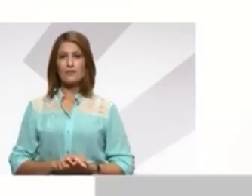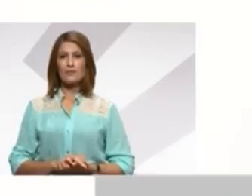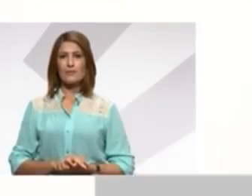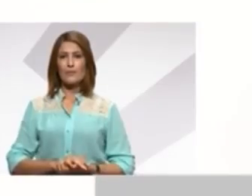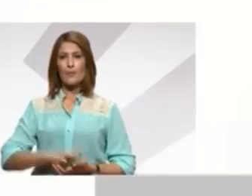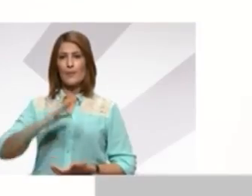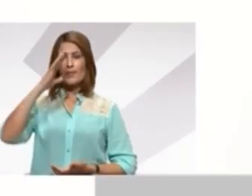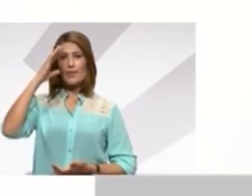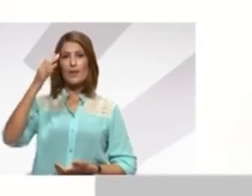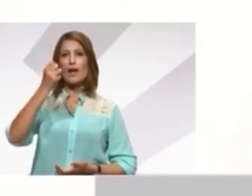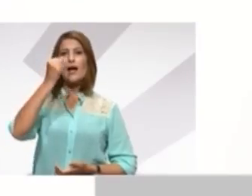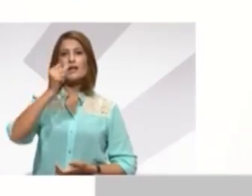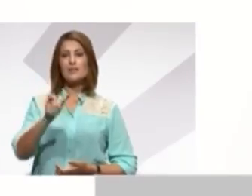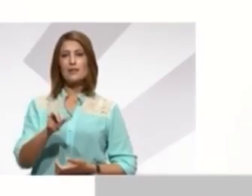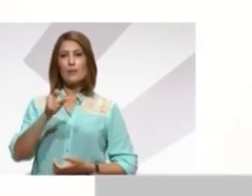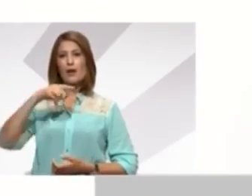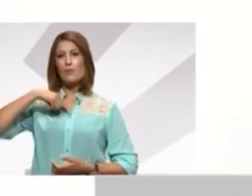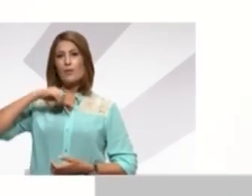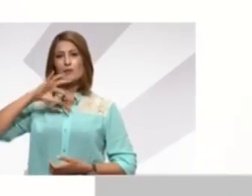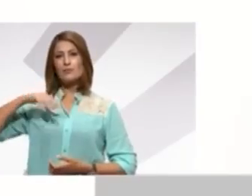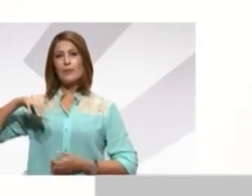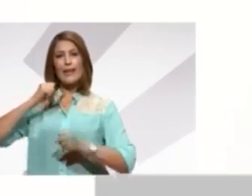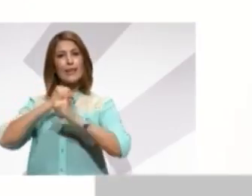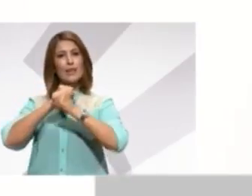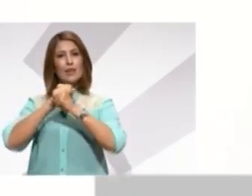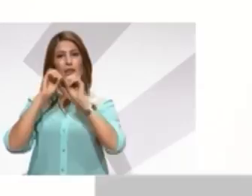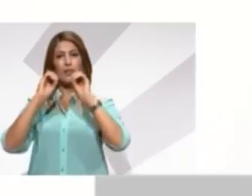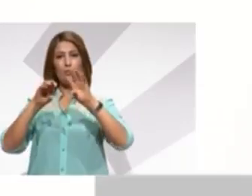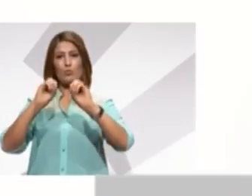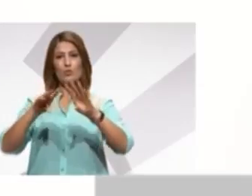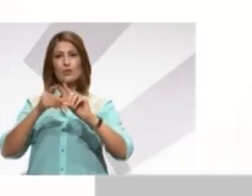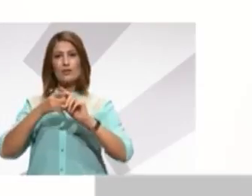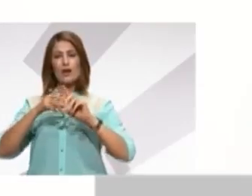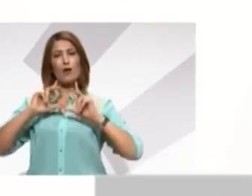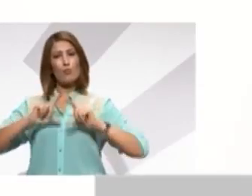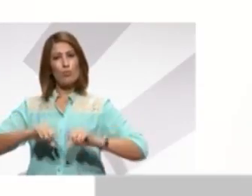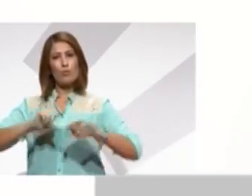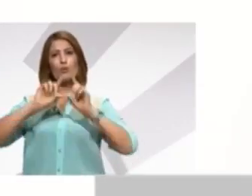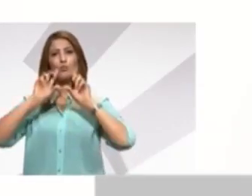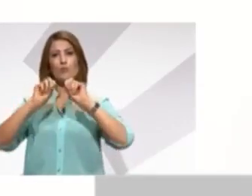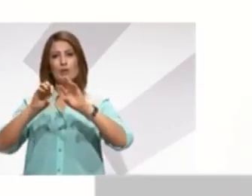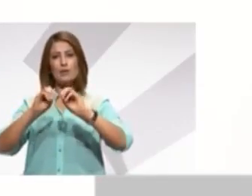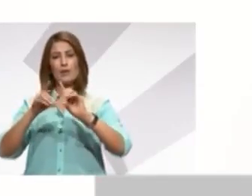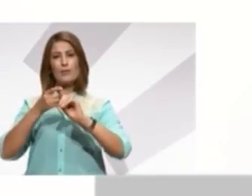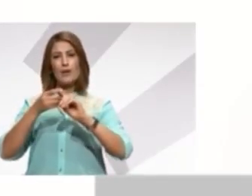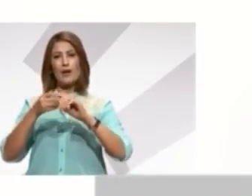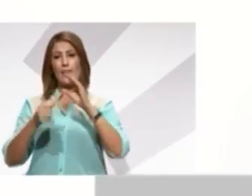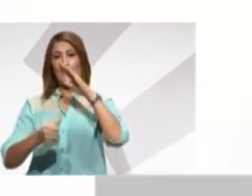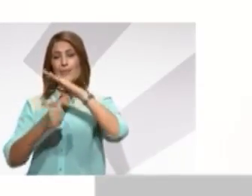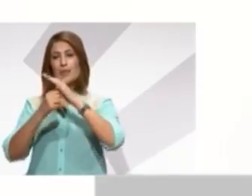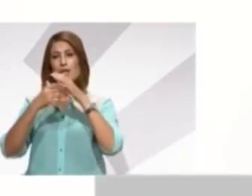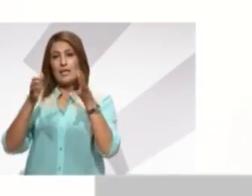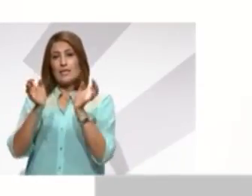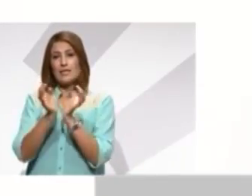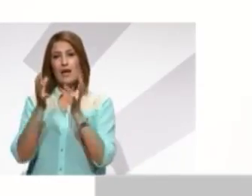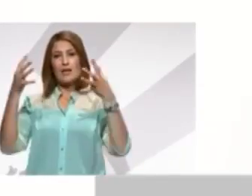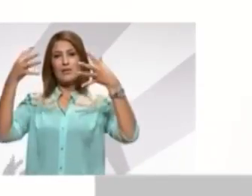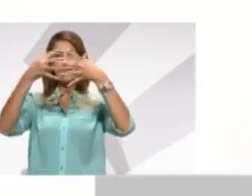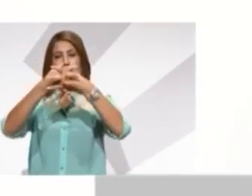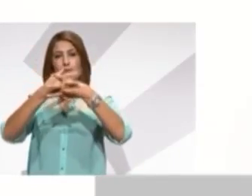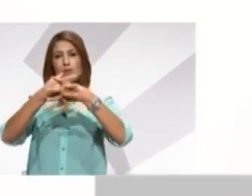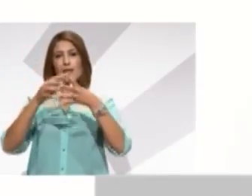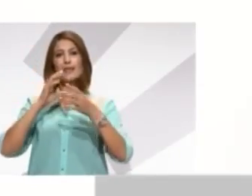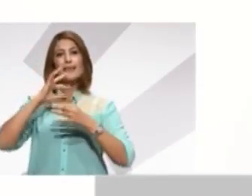انا كانت المؤسسه التربويه بالتكتل بيتنا بال واحد القائمه سته وعشرين